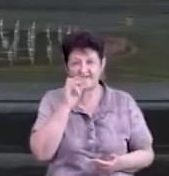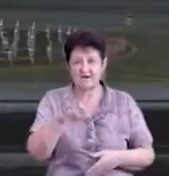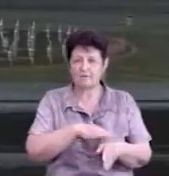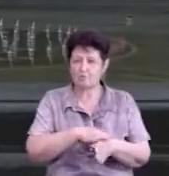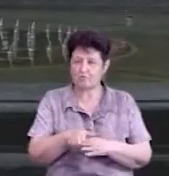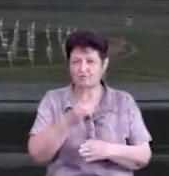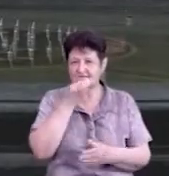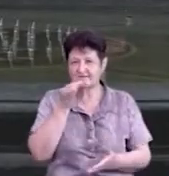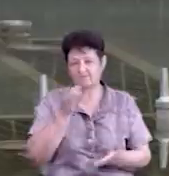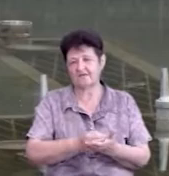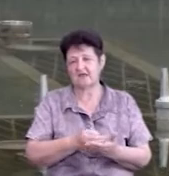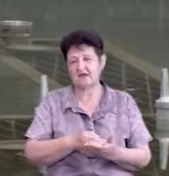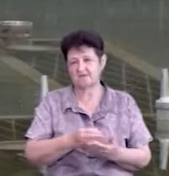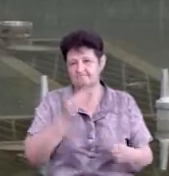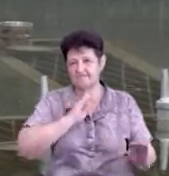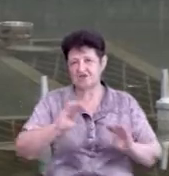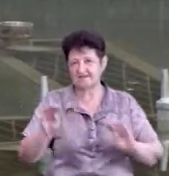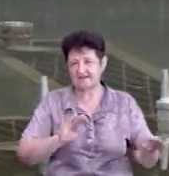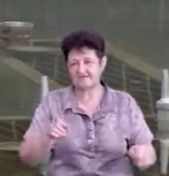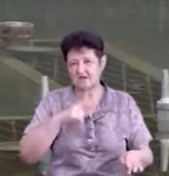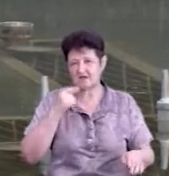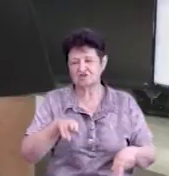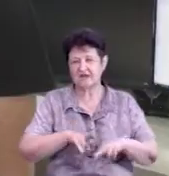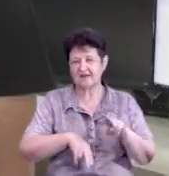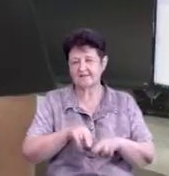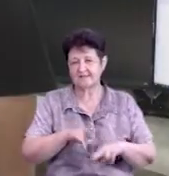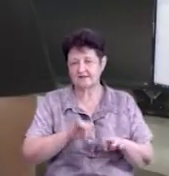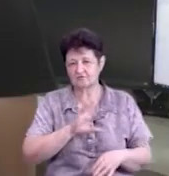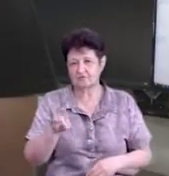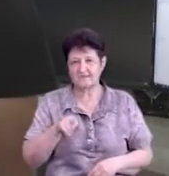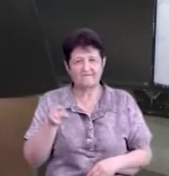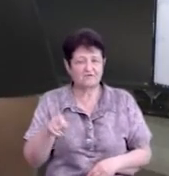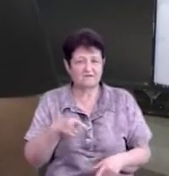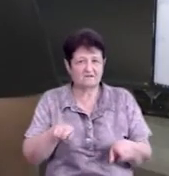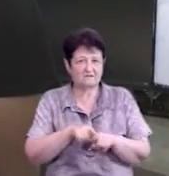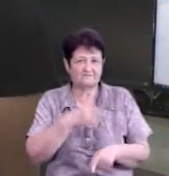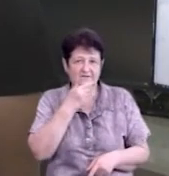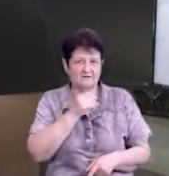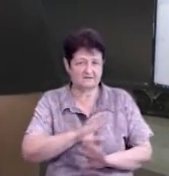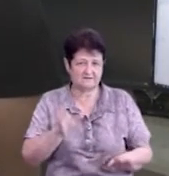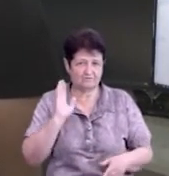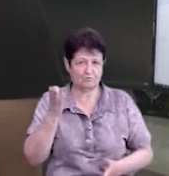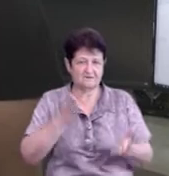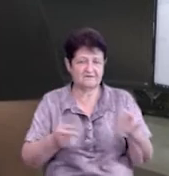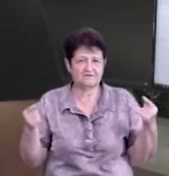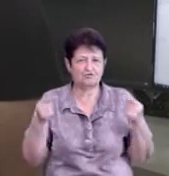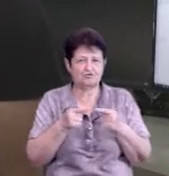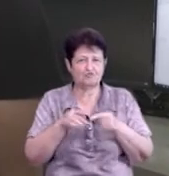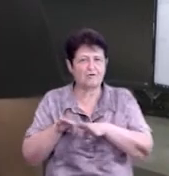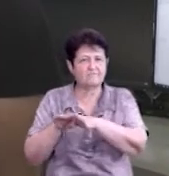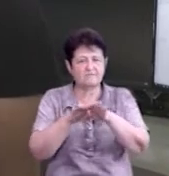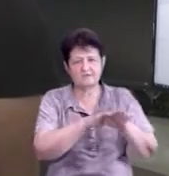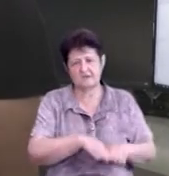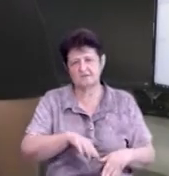повністю відповідає інтер'єру, каже архітектор Ярослав Задорожний. Ні там не впишеться. Якщо є абсолютно чітке видіння і